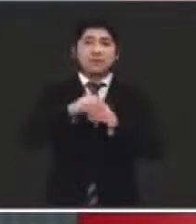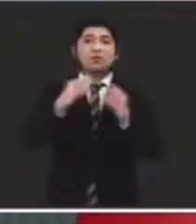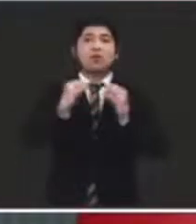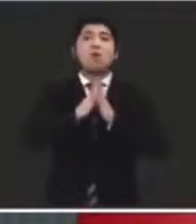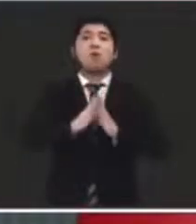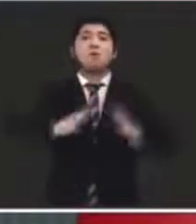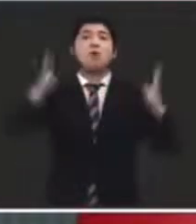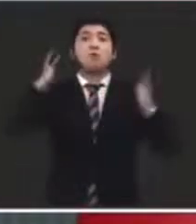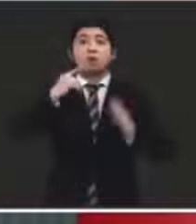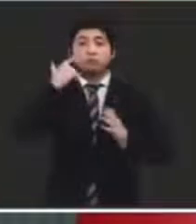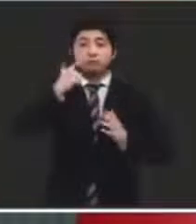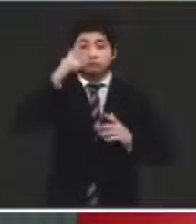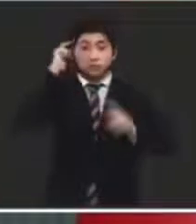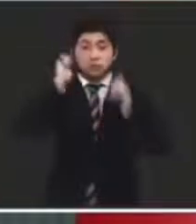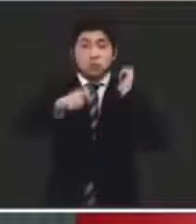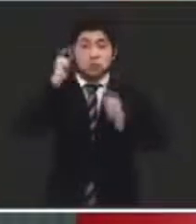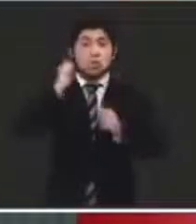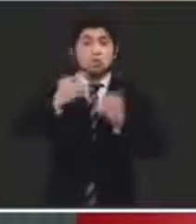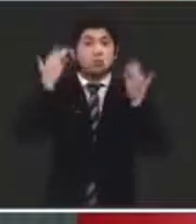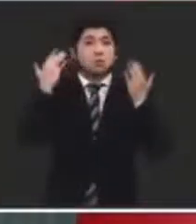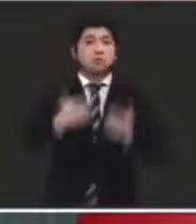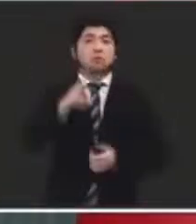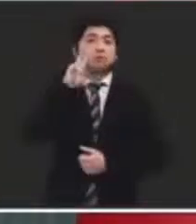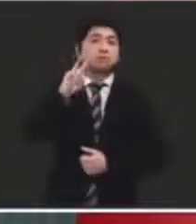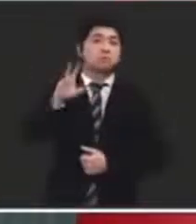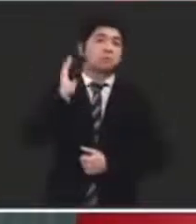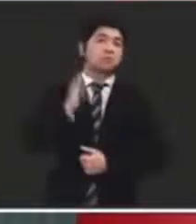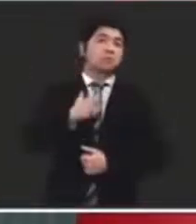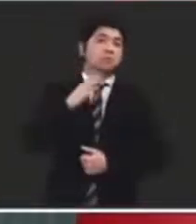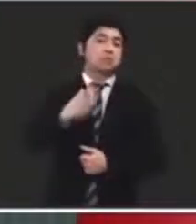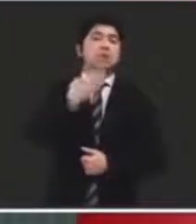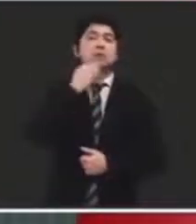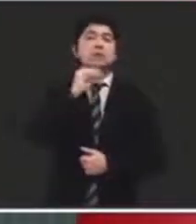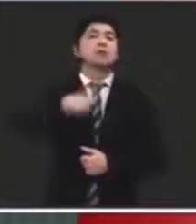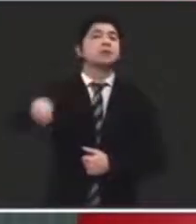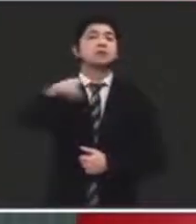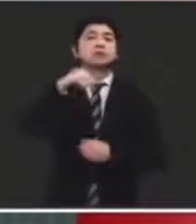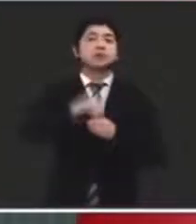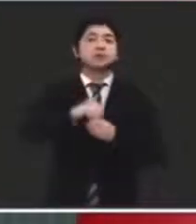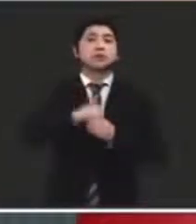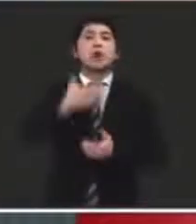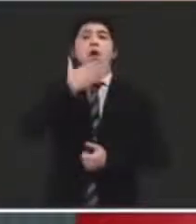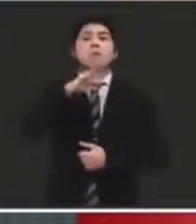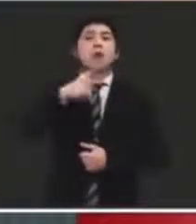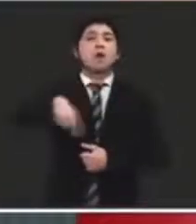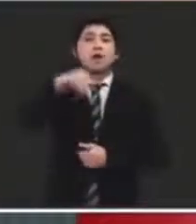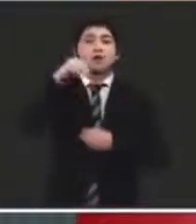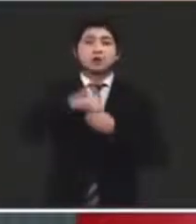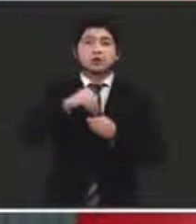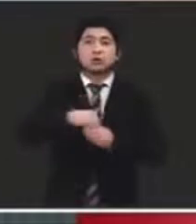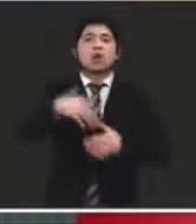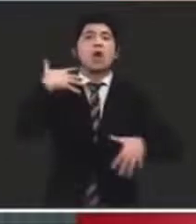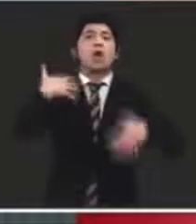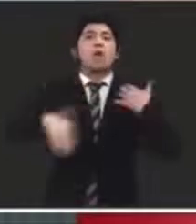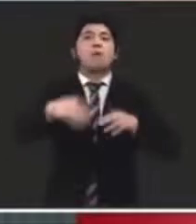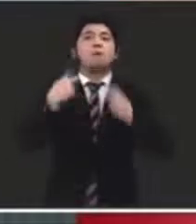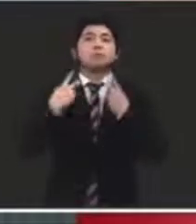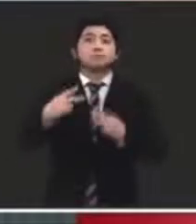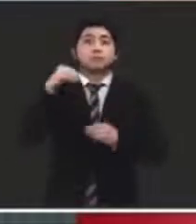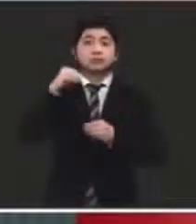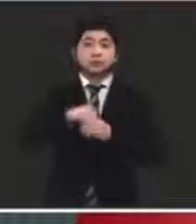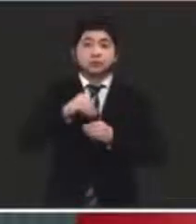büyük bir teveccüh göstermiştir gençlerimize emeklilerimize engellilerimize